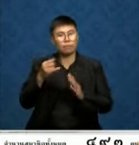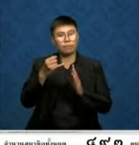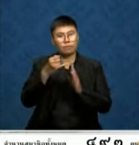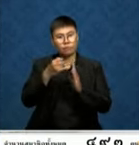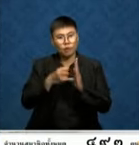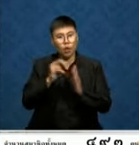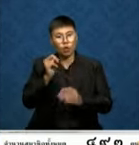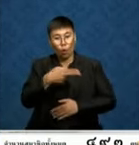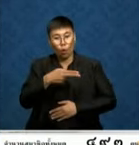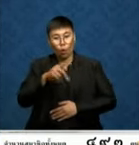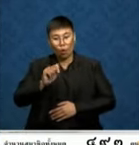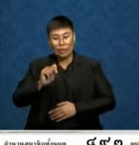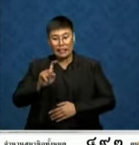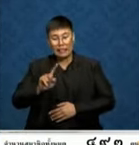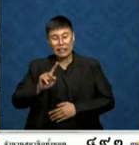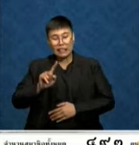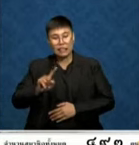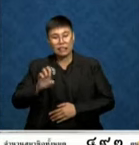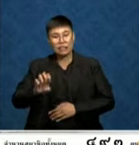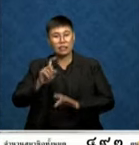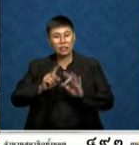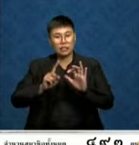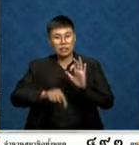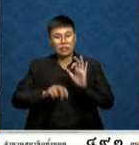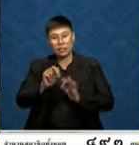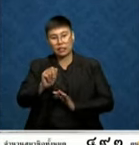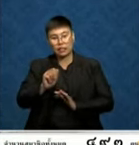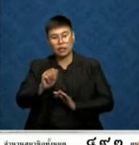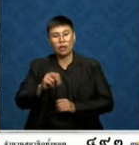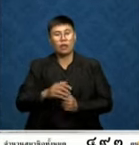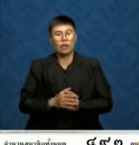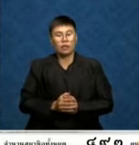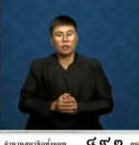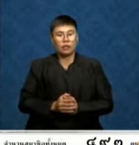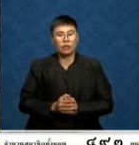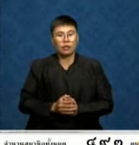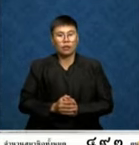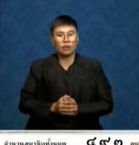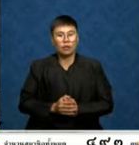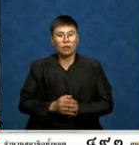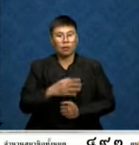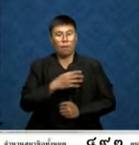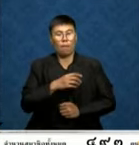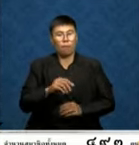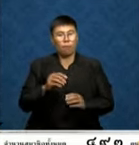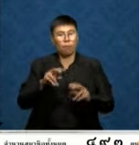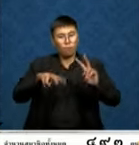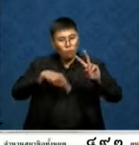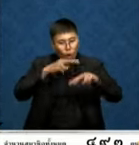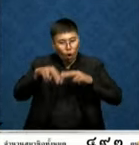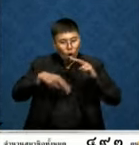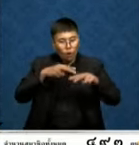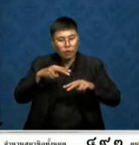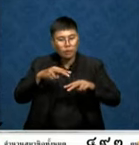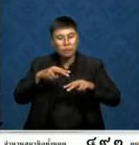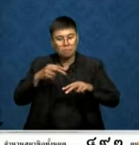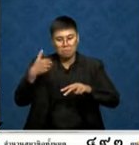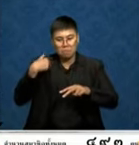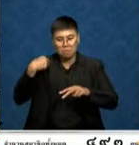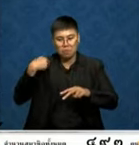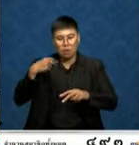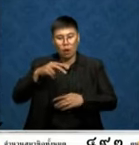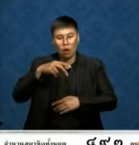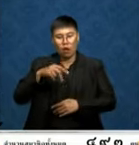และปราบปรามทุจริตแห่งชาติก็บอกอยู่ครับว่าหน่วยงานองค์กรปกครองส่วนท้องถิ่นเนี่ยมีเรื่องร้องเรียนเข้ามาที่ปปช.เยอ